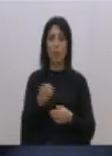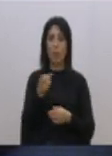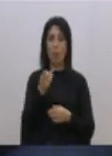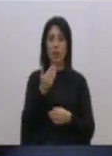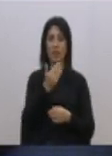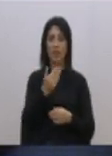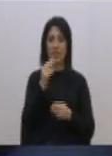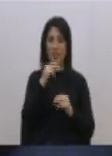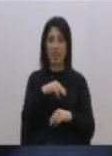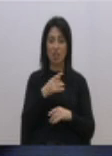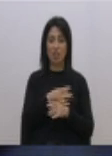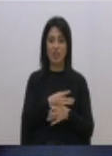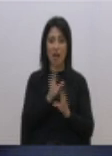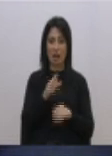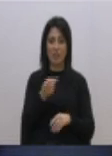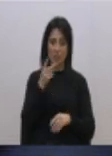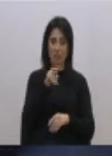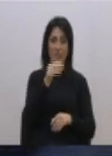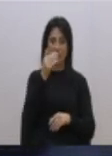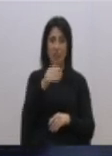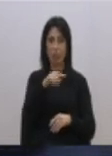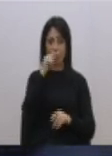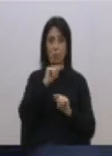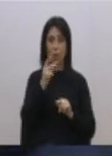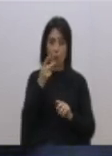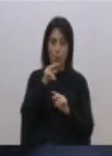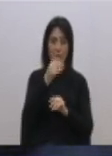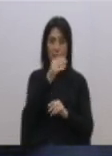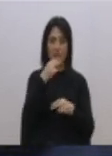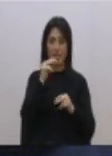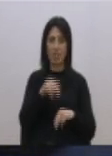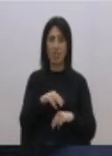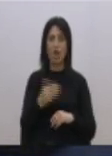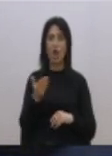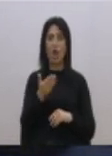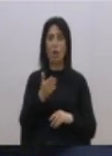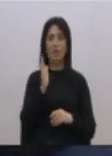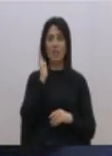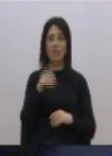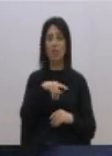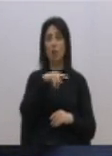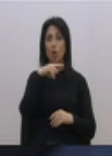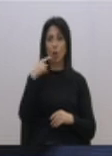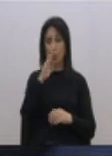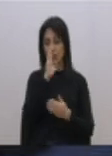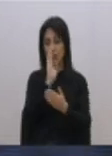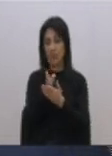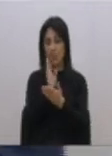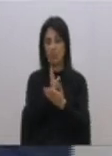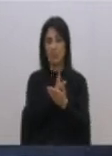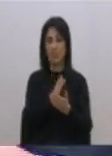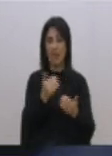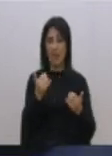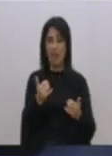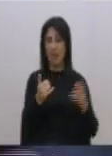თქვენი დანაშაულია სიღარიბეც და რუსული პროპაგანდის შემოტანა, რომელიც გახდება რუსეთის სამიზნე. ეხლა